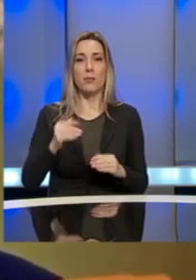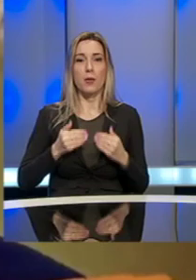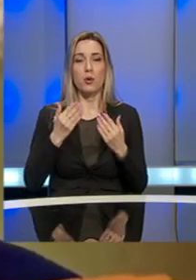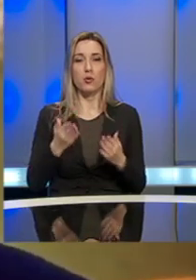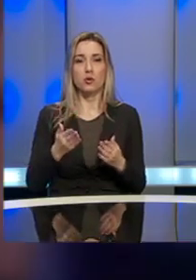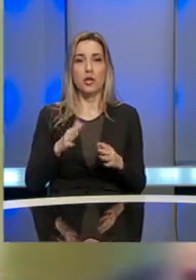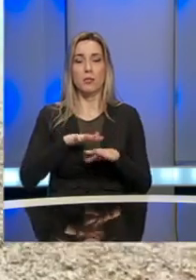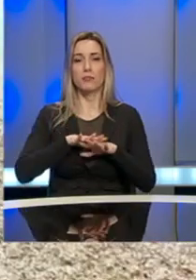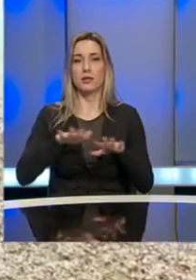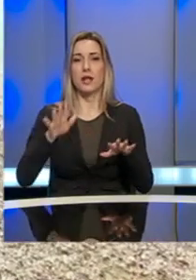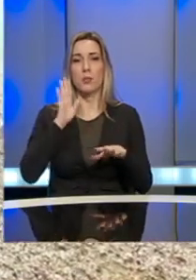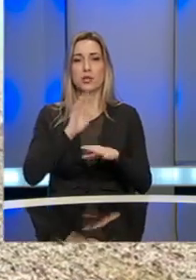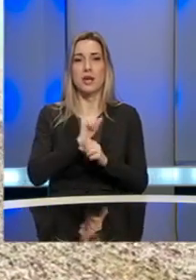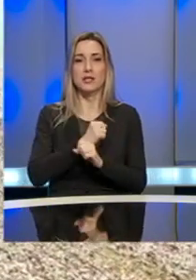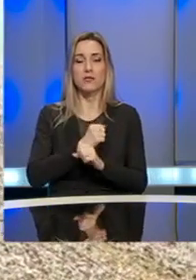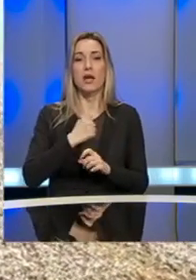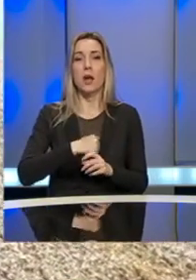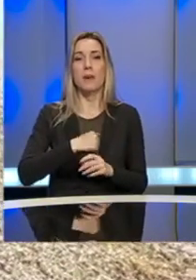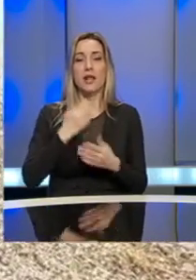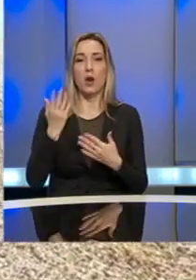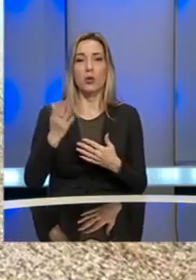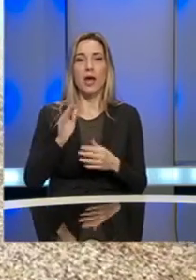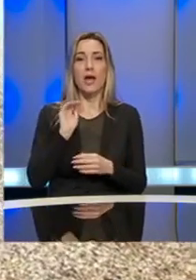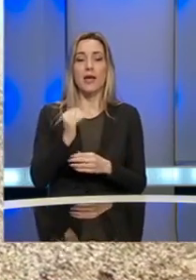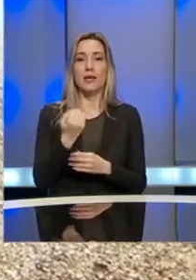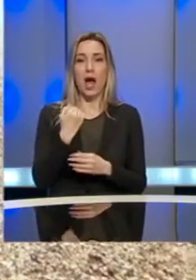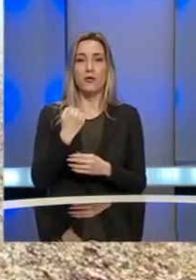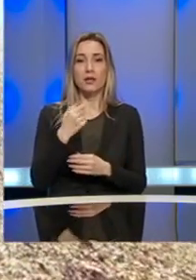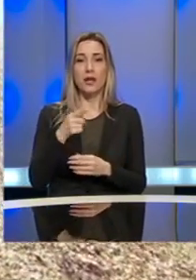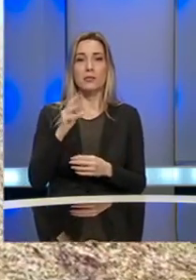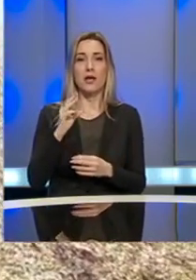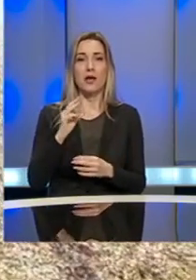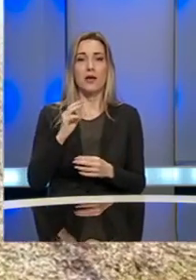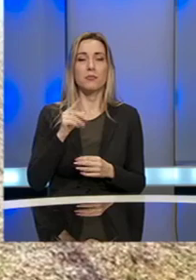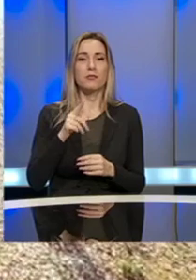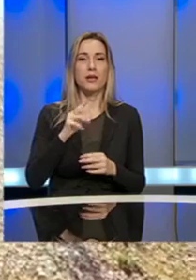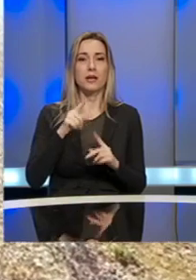poručujemo diljem Bosne i Hercegovine, Banja Luci, javite nam se na